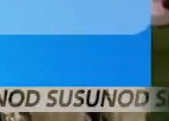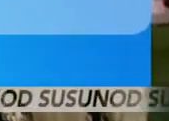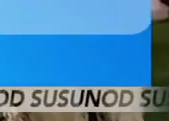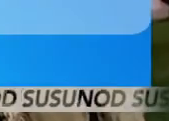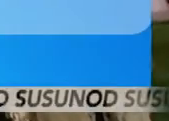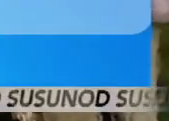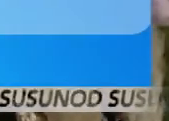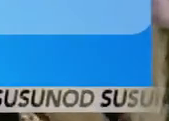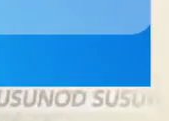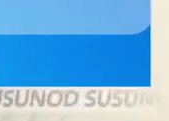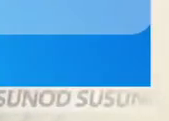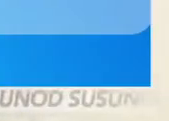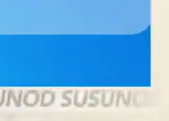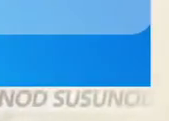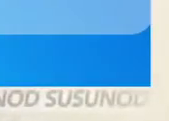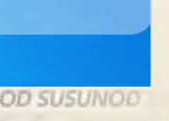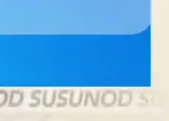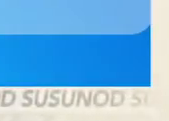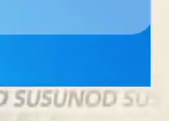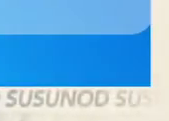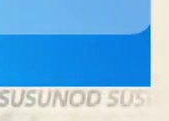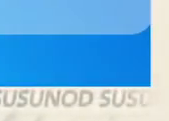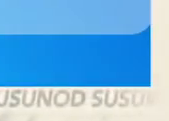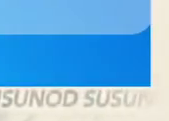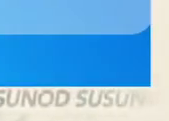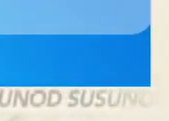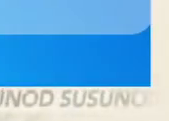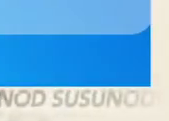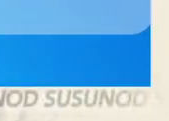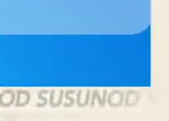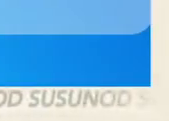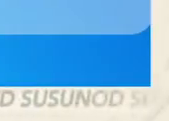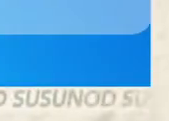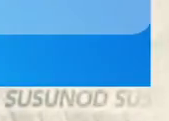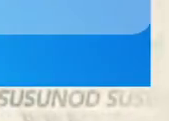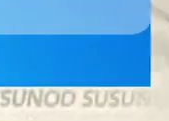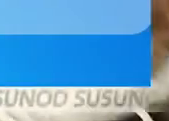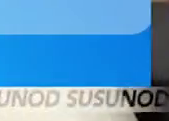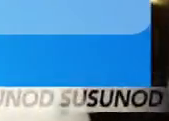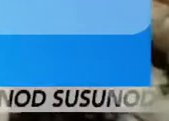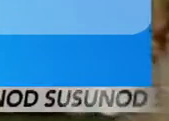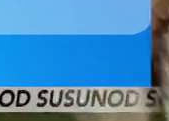At David Licao ko, bakit parang ayan o, nag-propose kay Barbie Forteza?